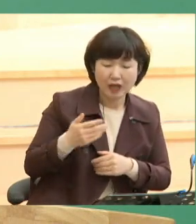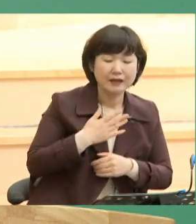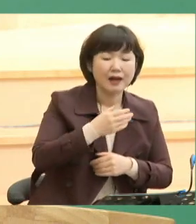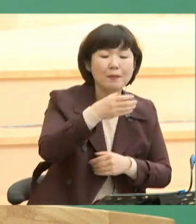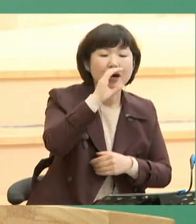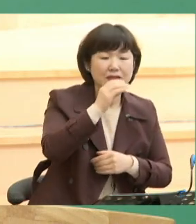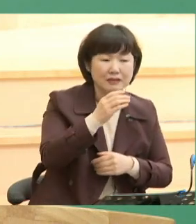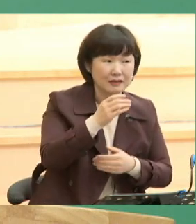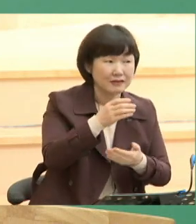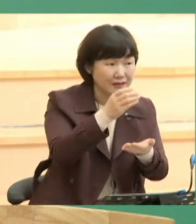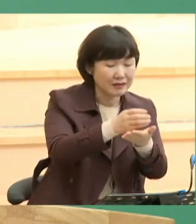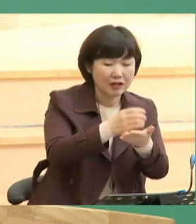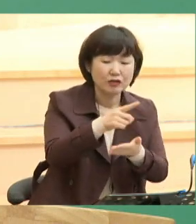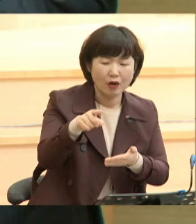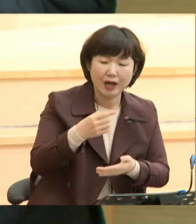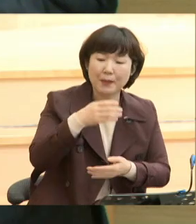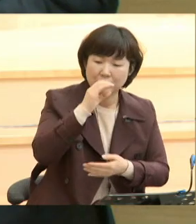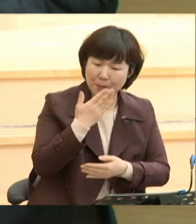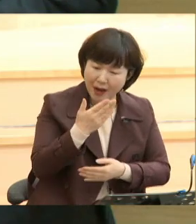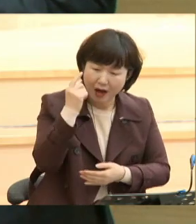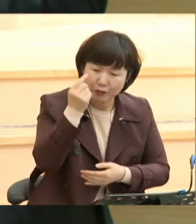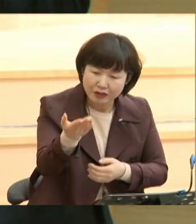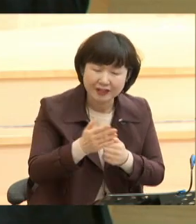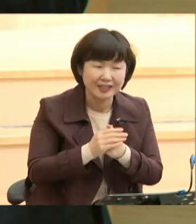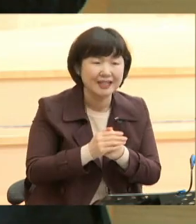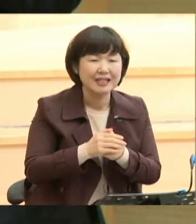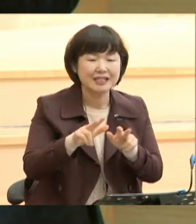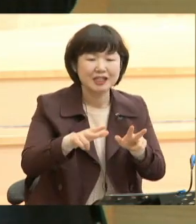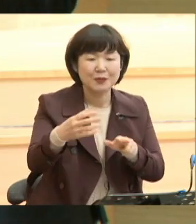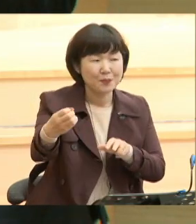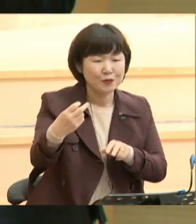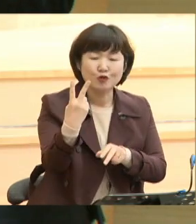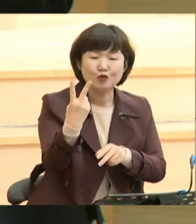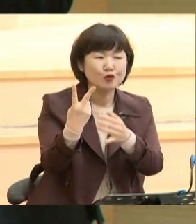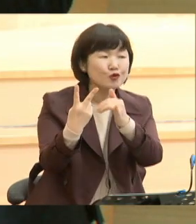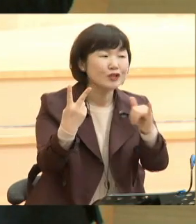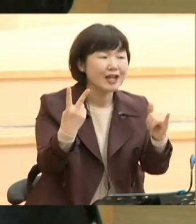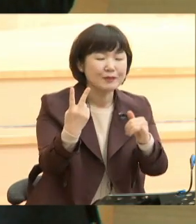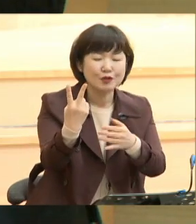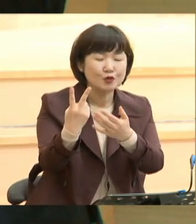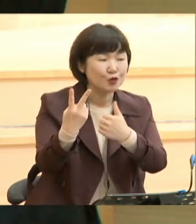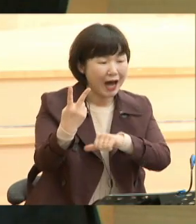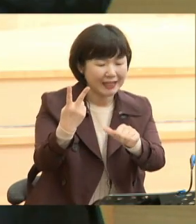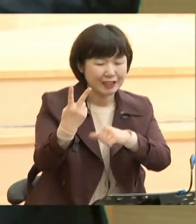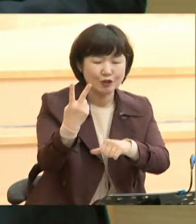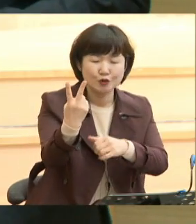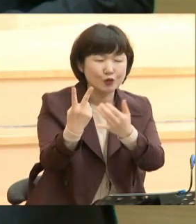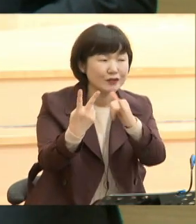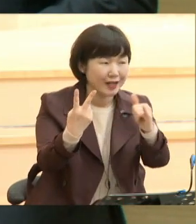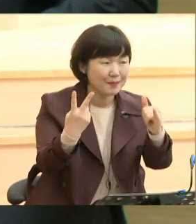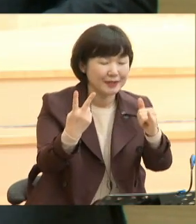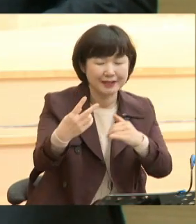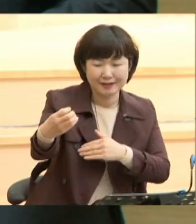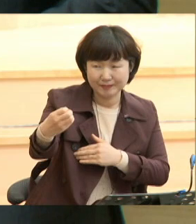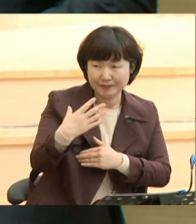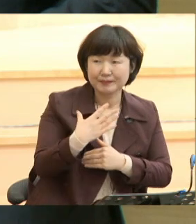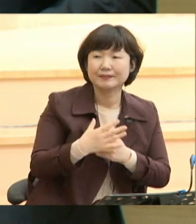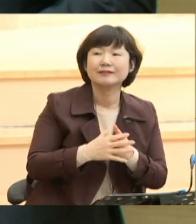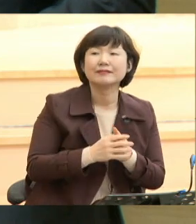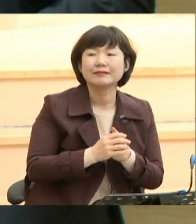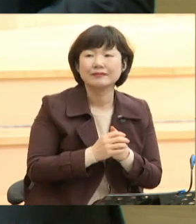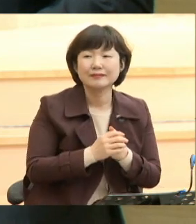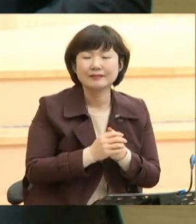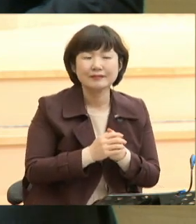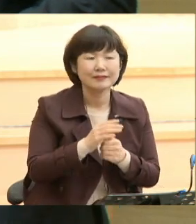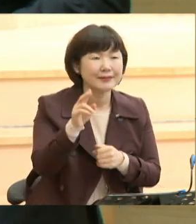라고 물었더니 그 다음에 뭐라고 대답 하냐면 여기에는 그들이 여기에 말한 그들은 어머니가 아니에요